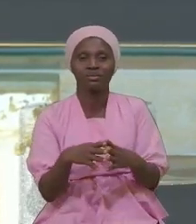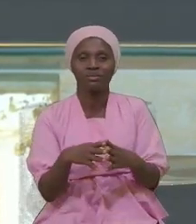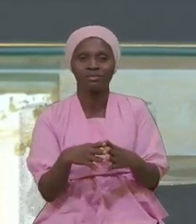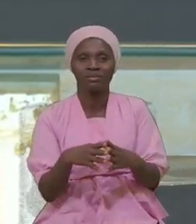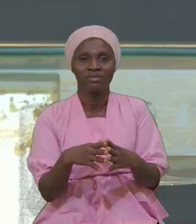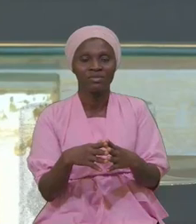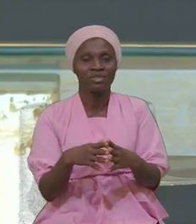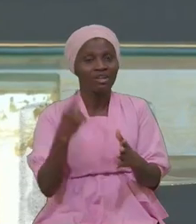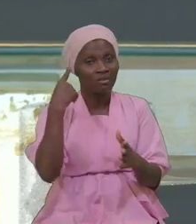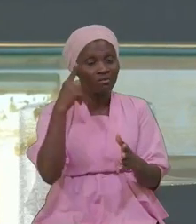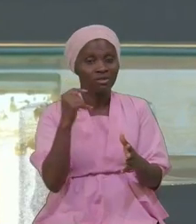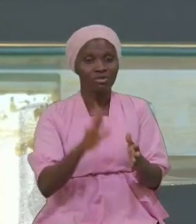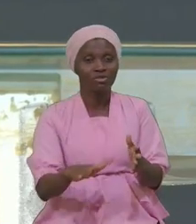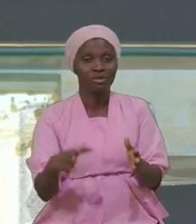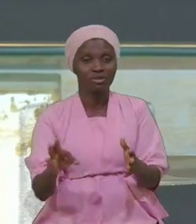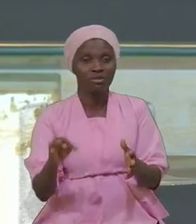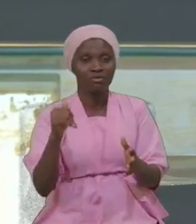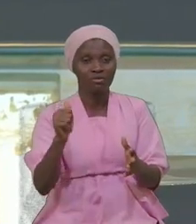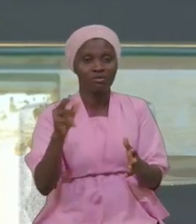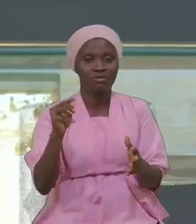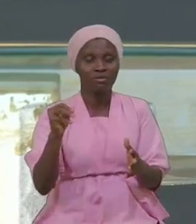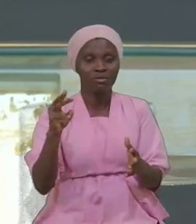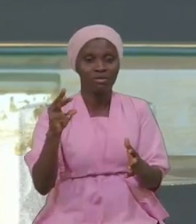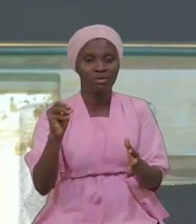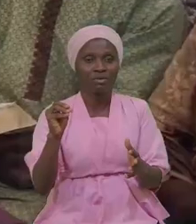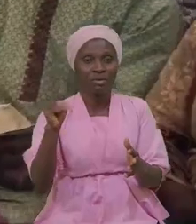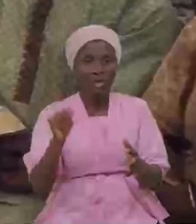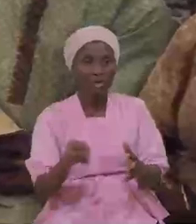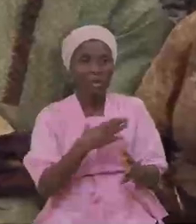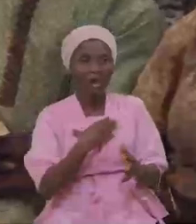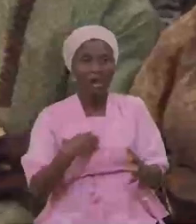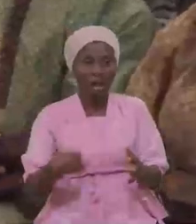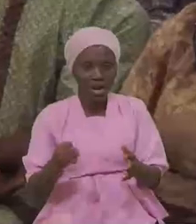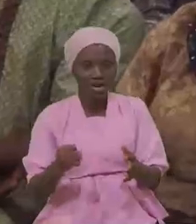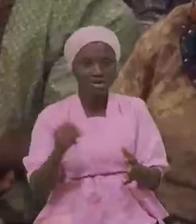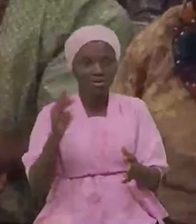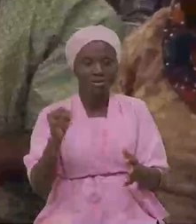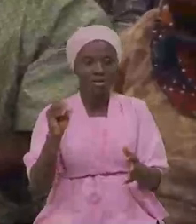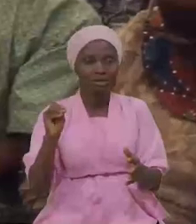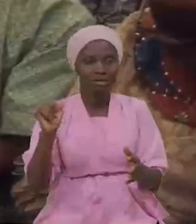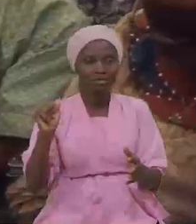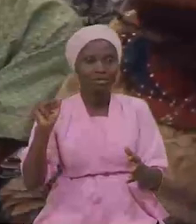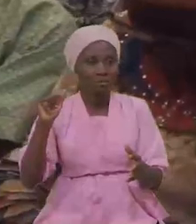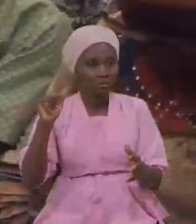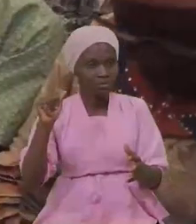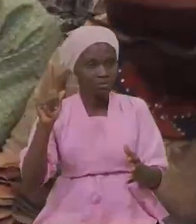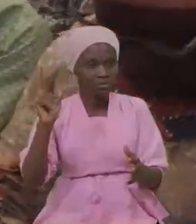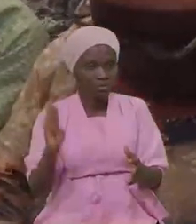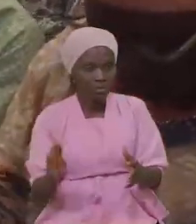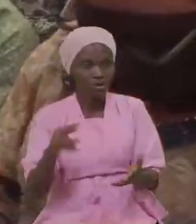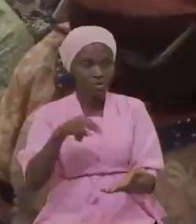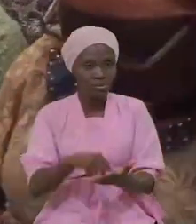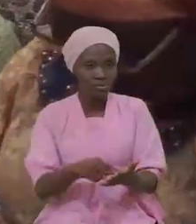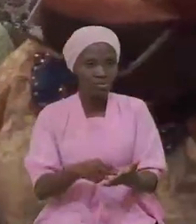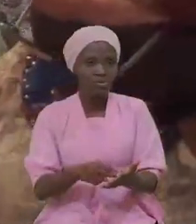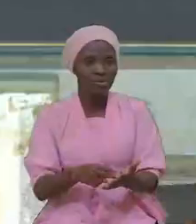Ils furent battus. Les fils d'Ammon et de Moab se jetèrent sur les habitants de la montagne de Séir pour les